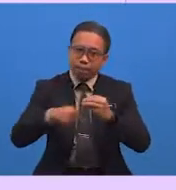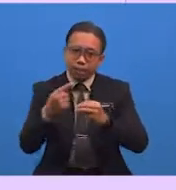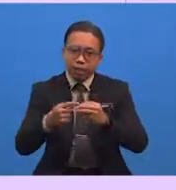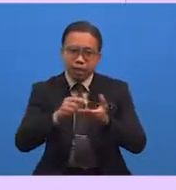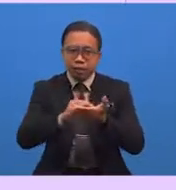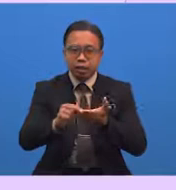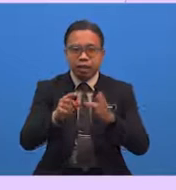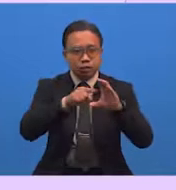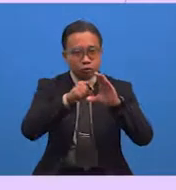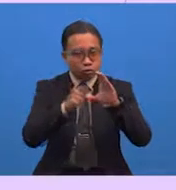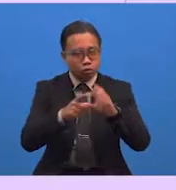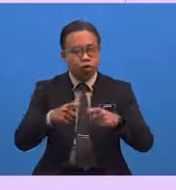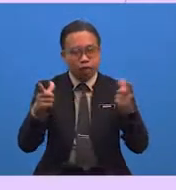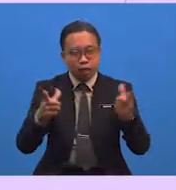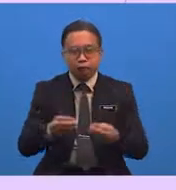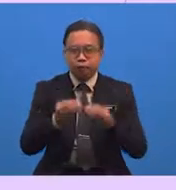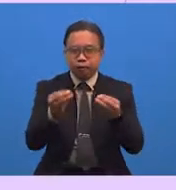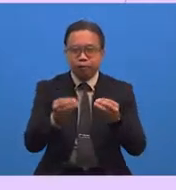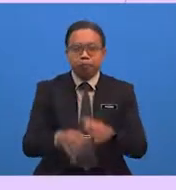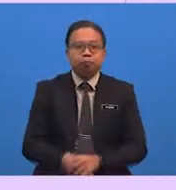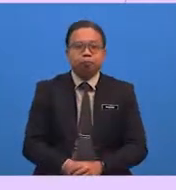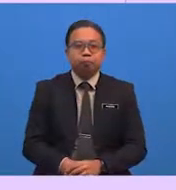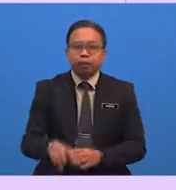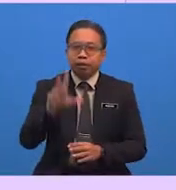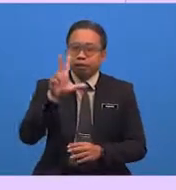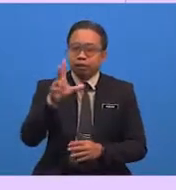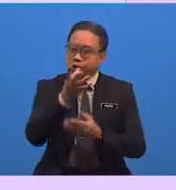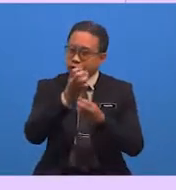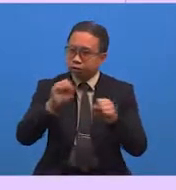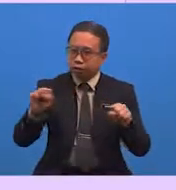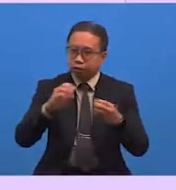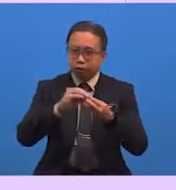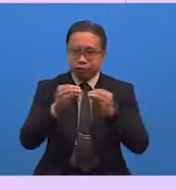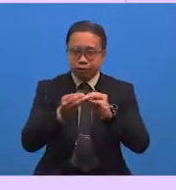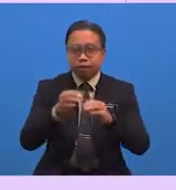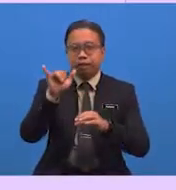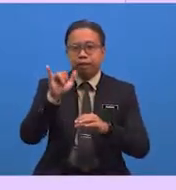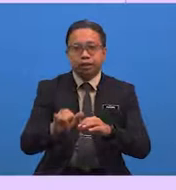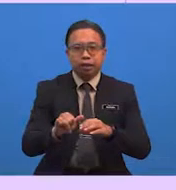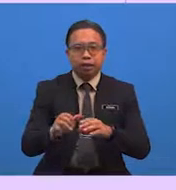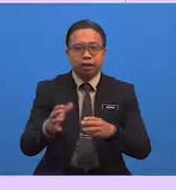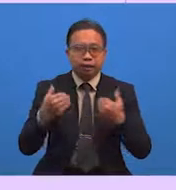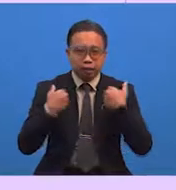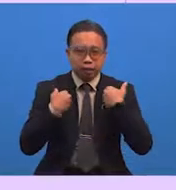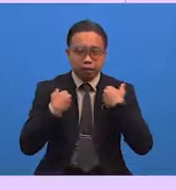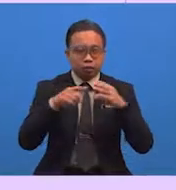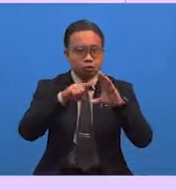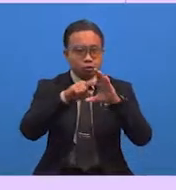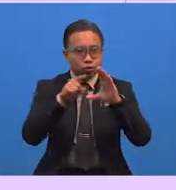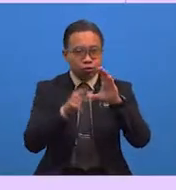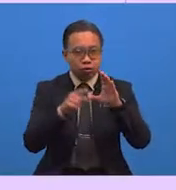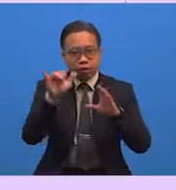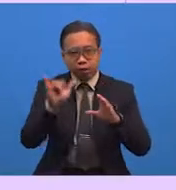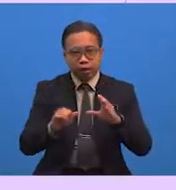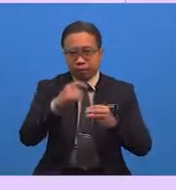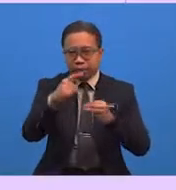diberi. Dan yang ketiga, menyelesaikan masalah yang melibatkan sudut